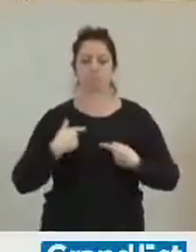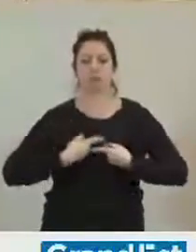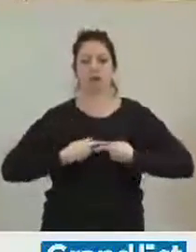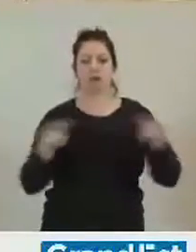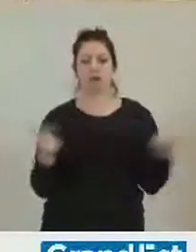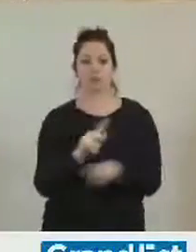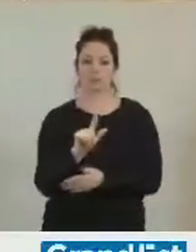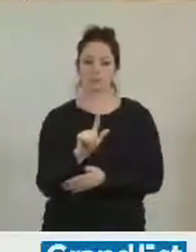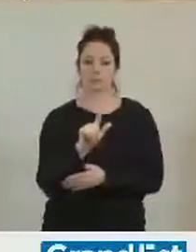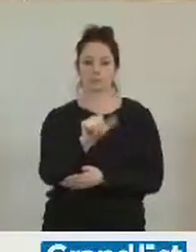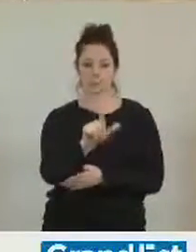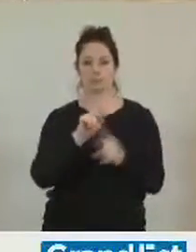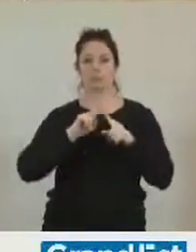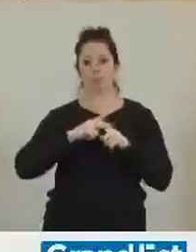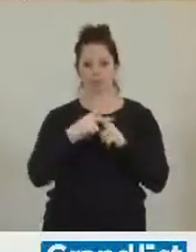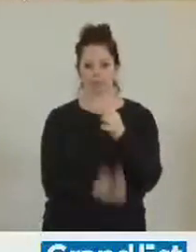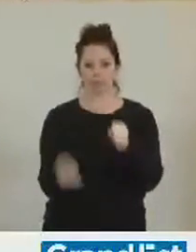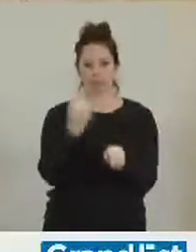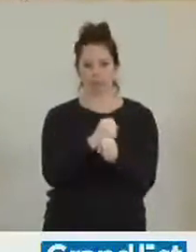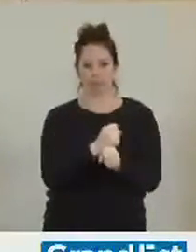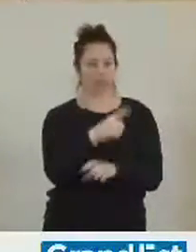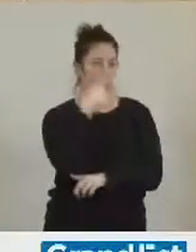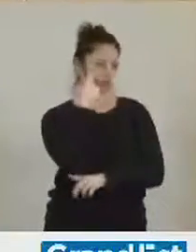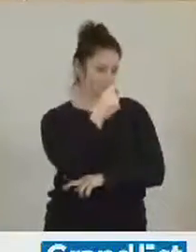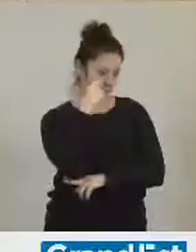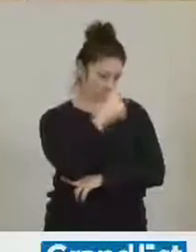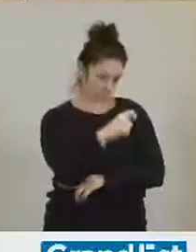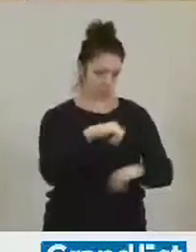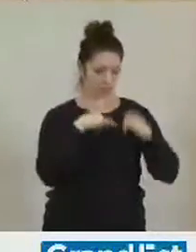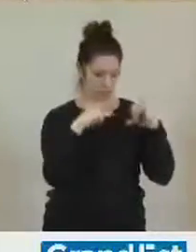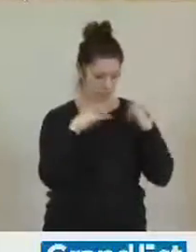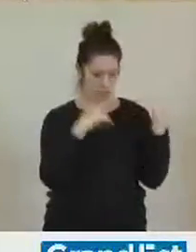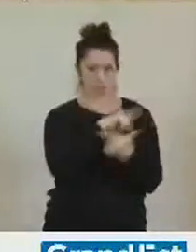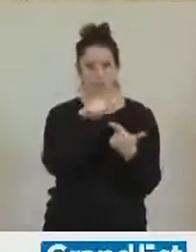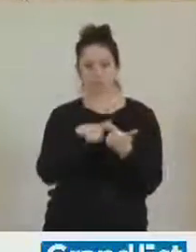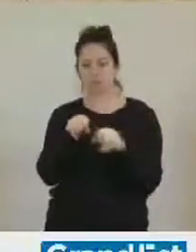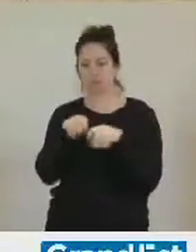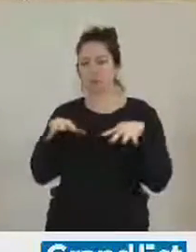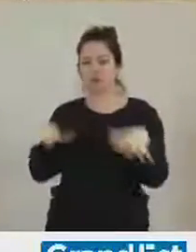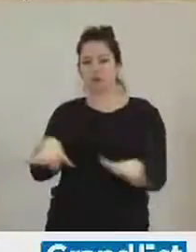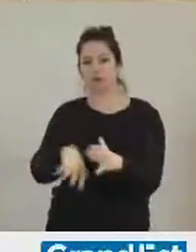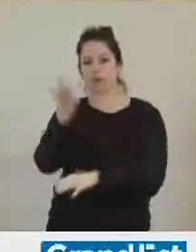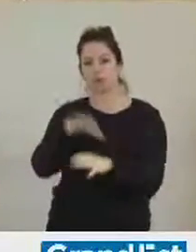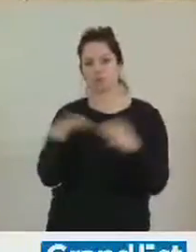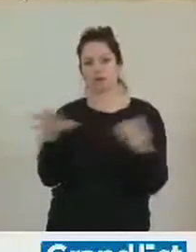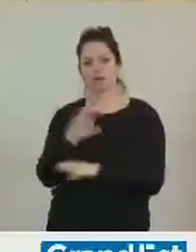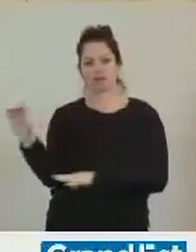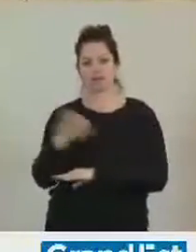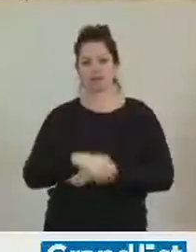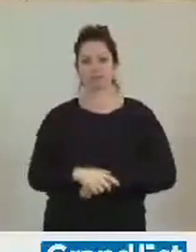2 outils, l'Observatoire Jeunesse, mais également le réseau d'élus du Grand Est.